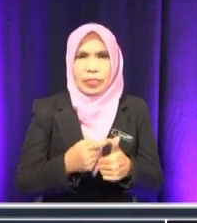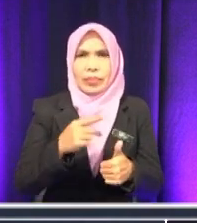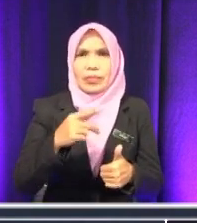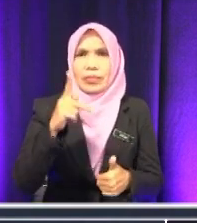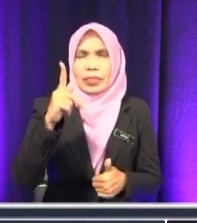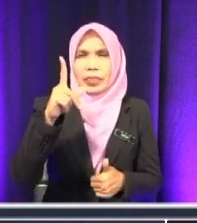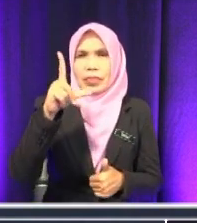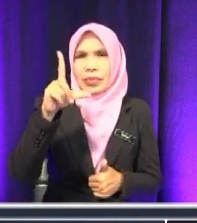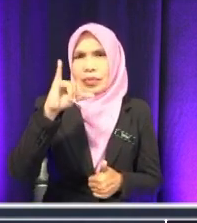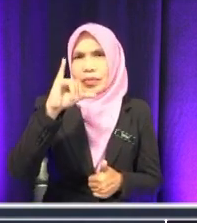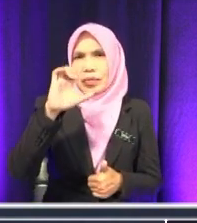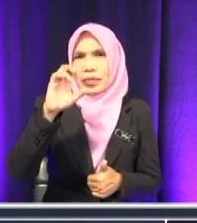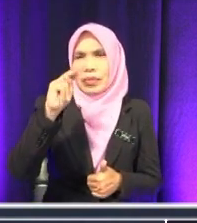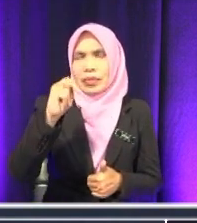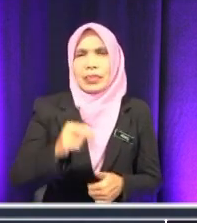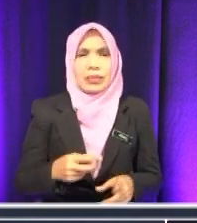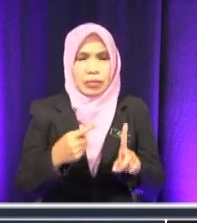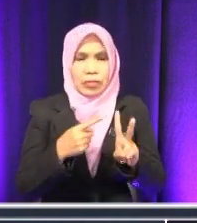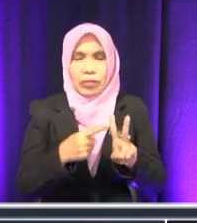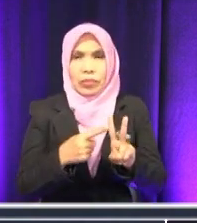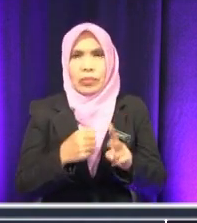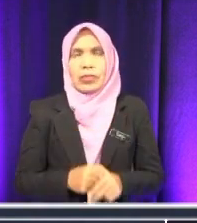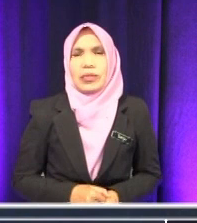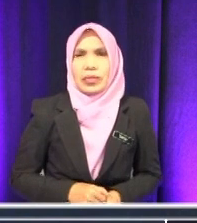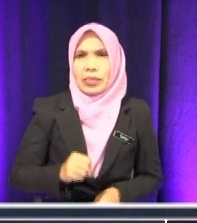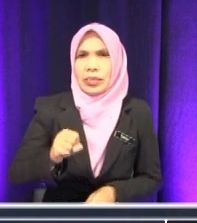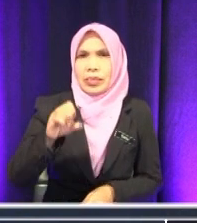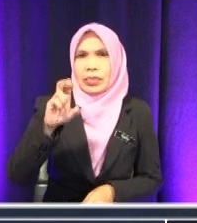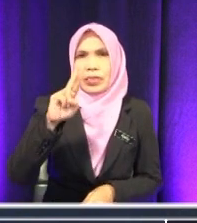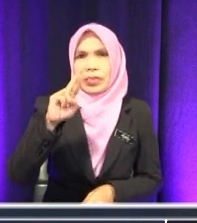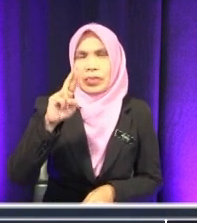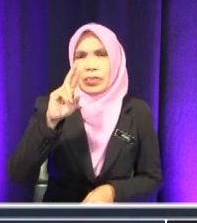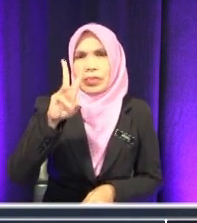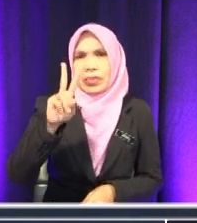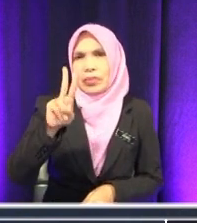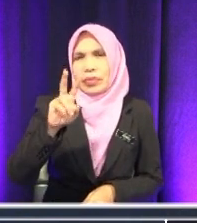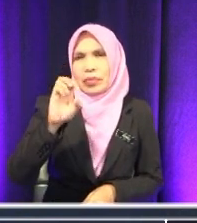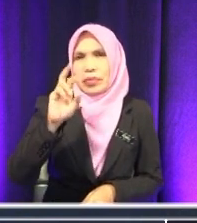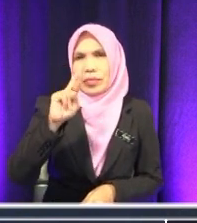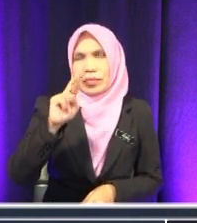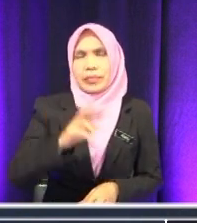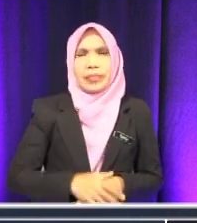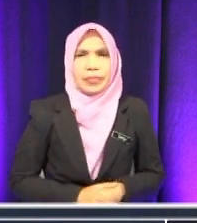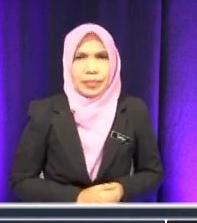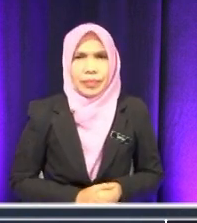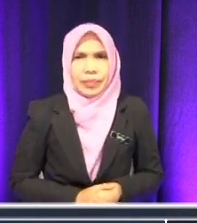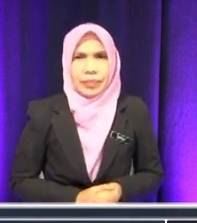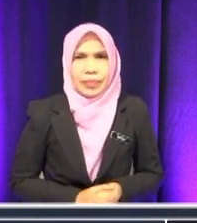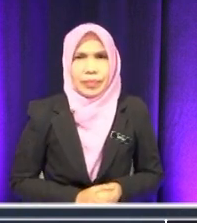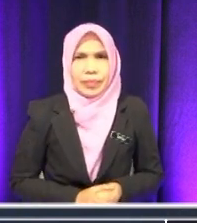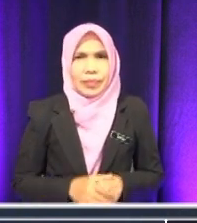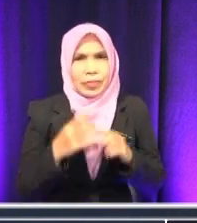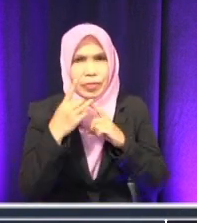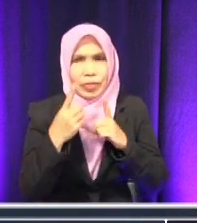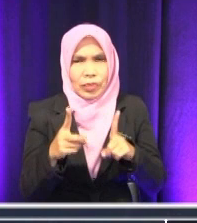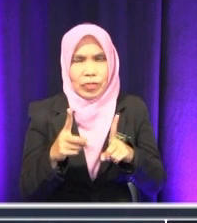pelanggan Dan juga pelayan jadi jawab yang manis sesuai berdasarkan bahan rangsangan jawab